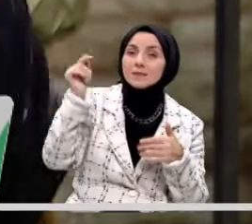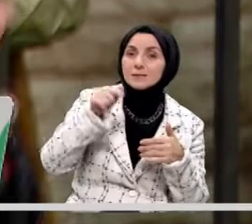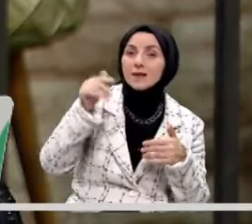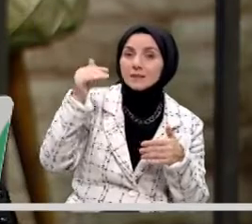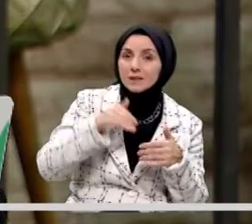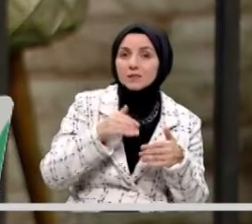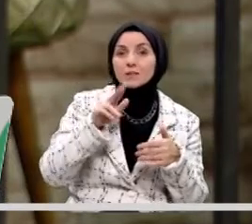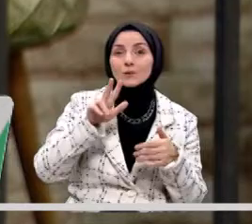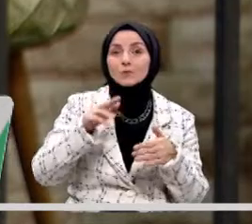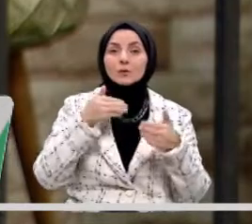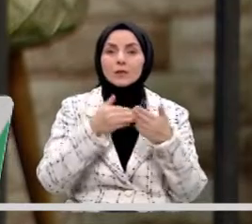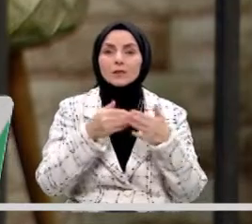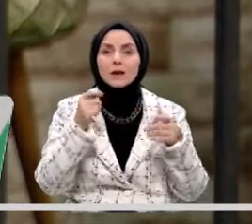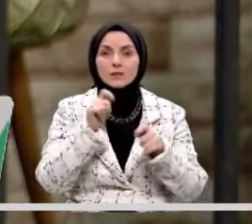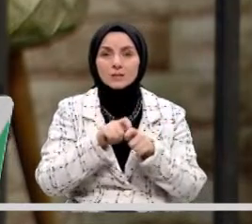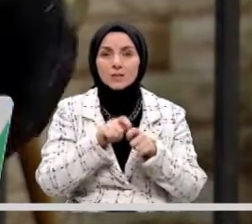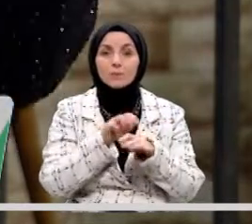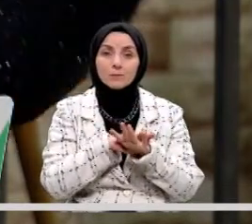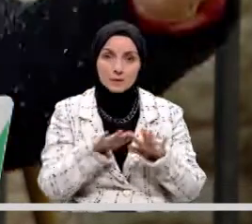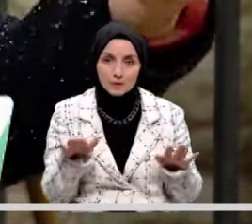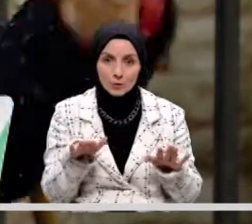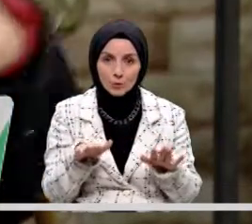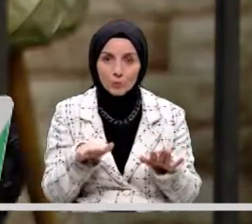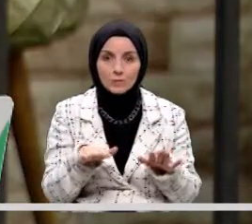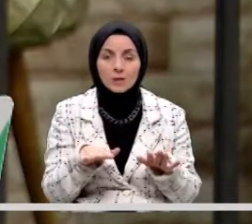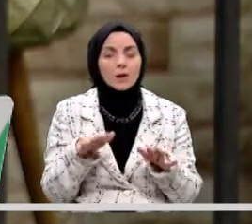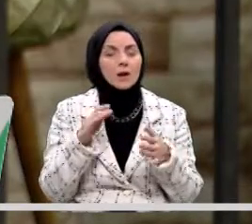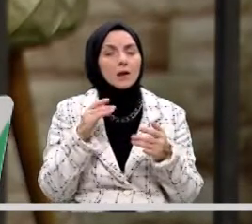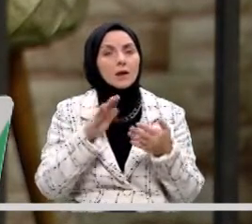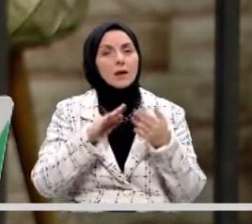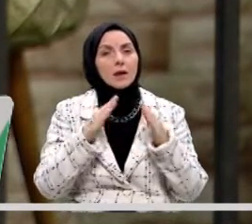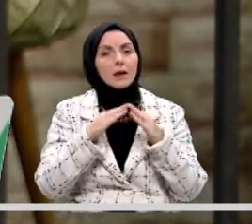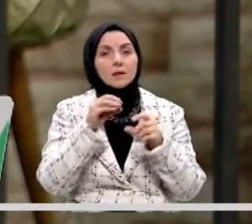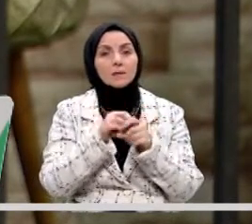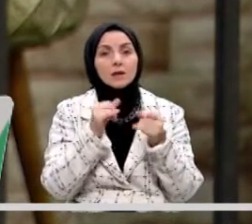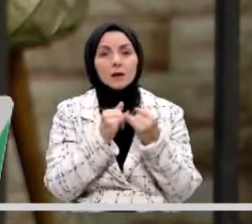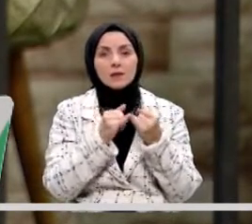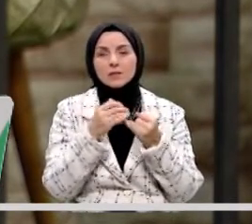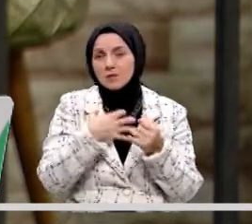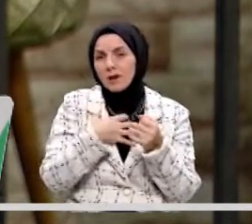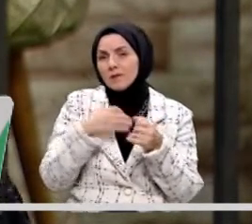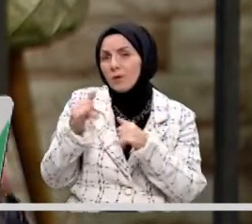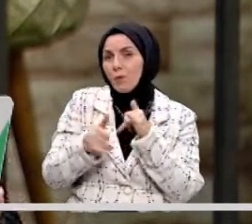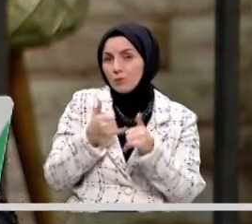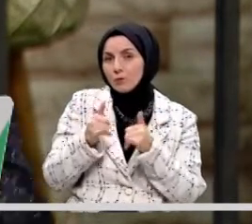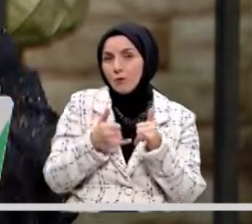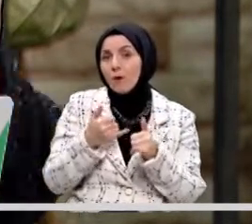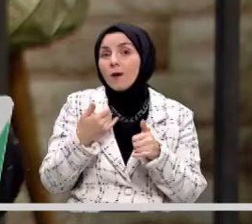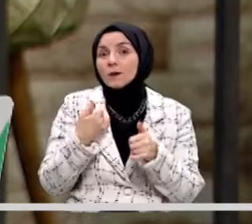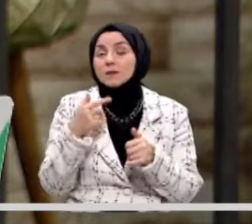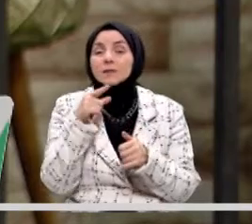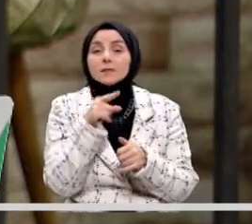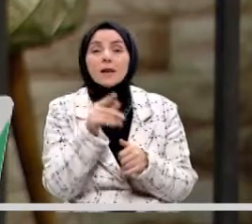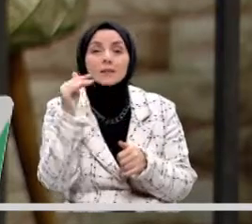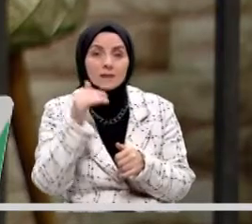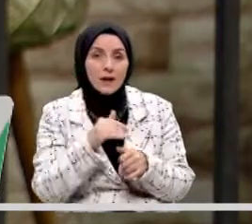bütün işlerimi bitiriyorum evde Kardeşin olsa bile o orada oyun oynuyor ben Ee Ahmet Mehmet kimse gelecek diye yemeklerini hazırlıyorum